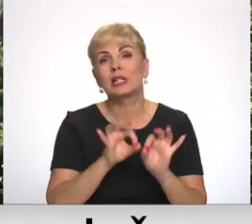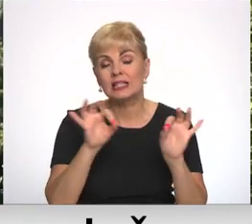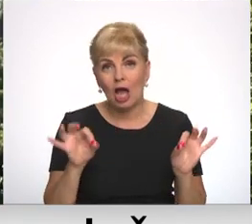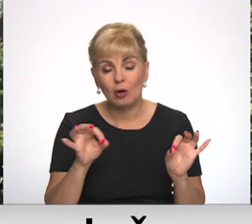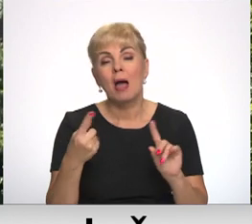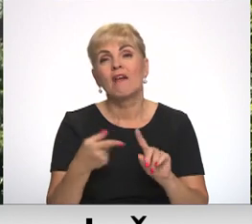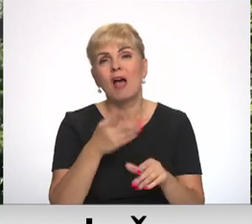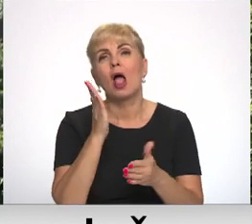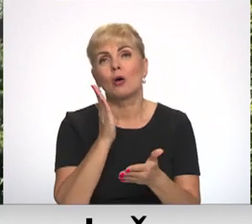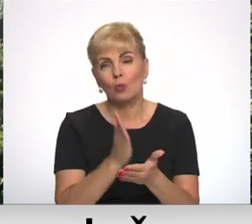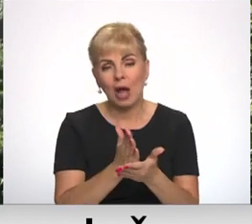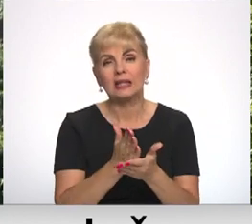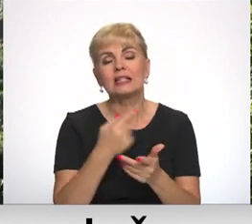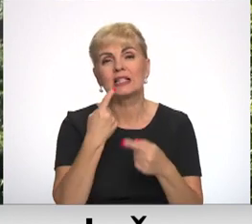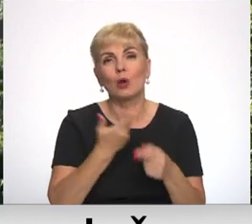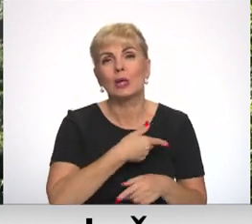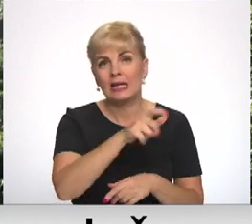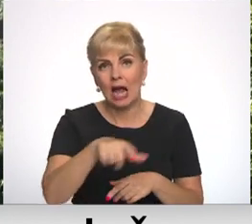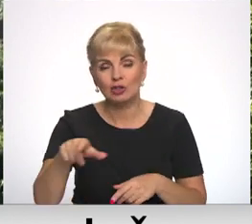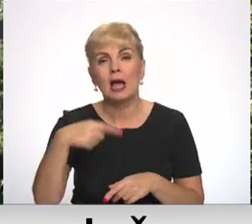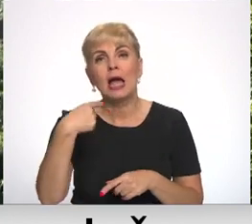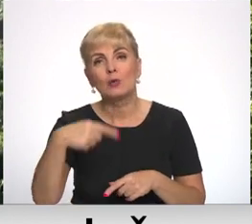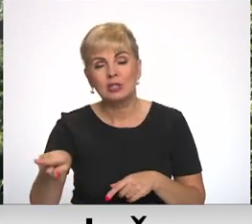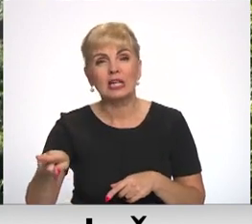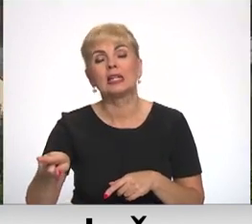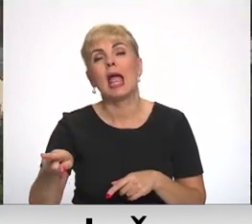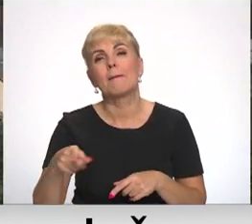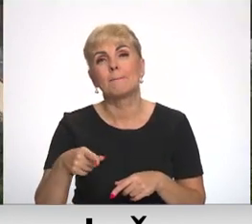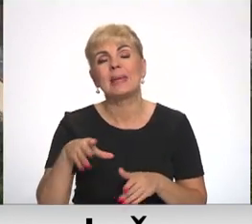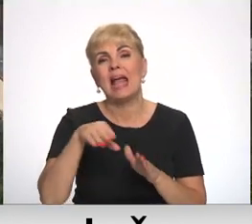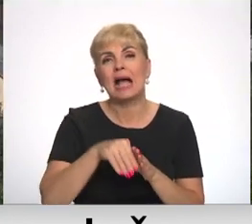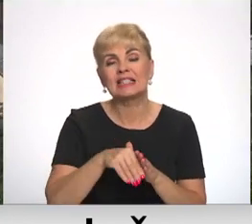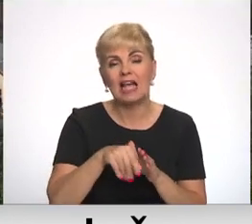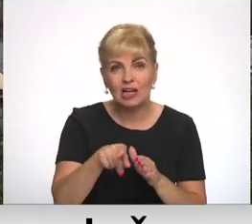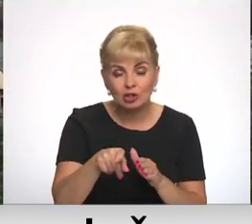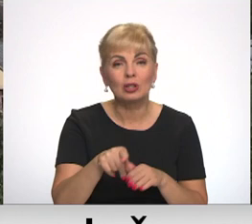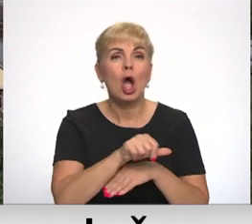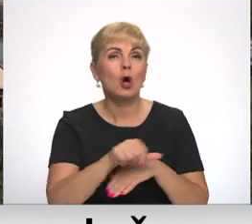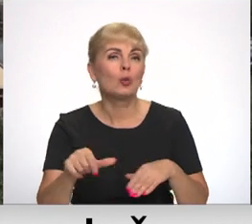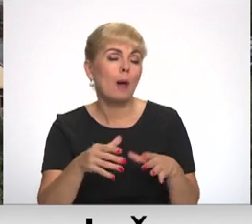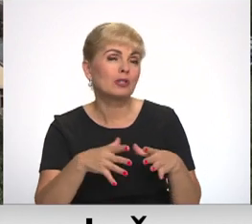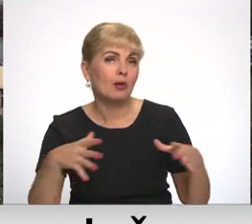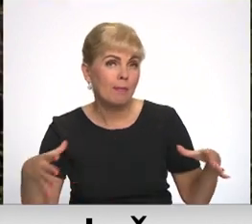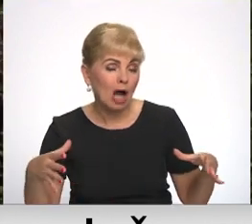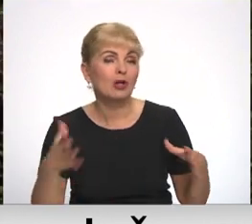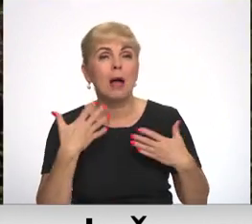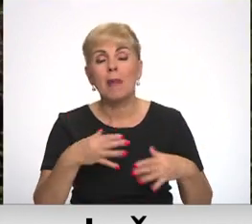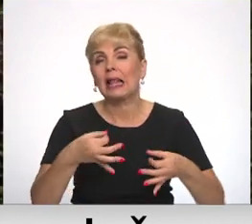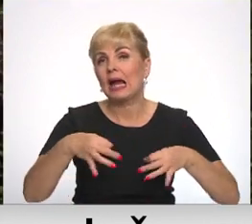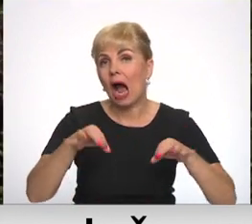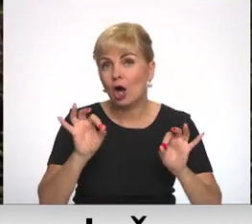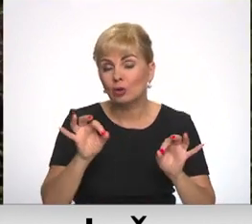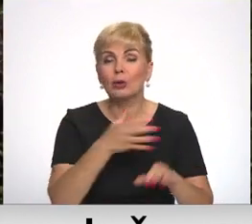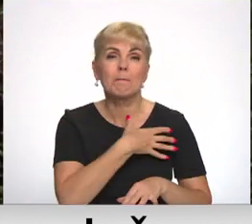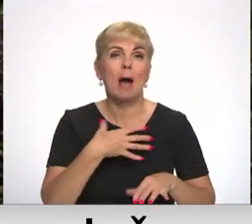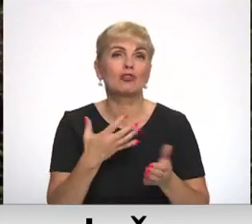arī notiks sarunas ar iedzīvotājiem un citām iesaistītajām pusēm. Jautājums par pilsētas robežu paplašināšanu kļūs arī aktuāls, jo pašvaldībā ir